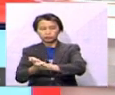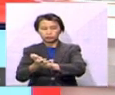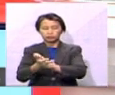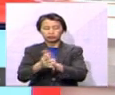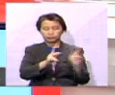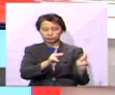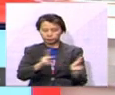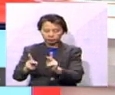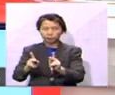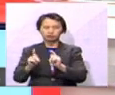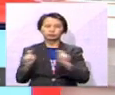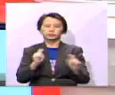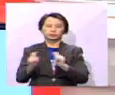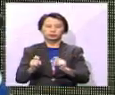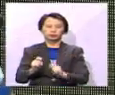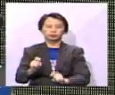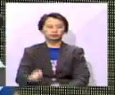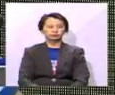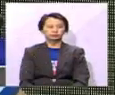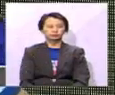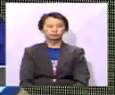tindakan.